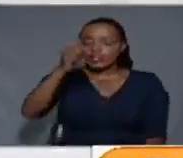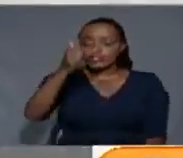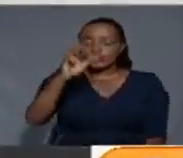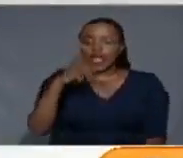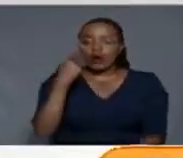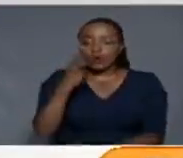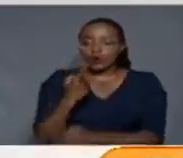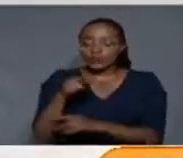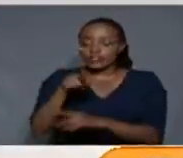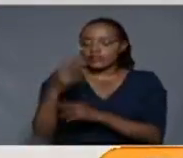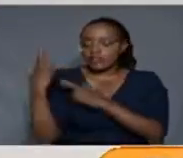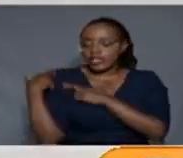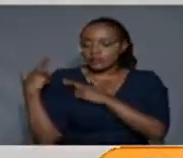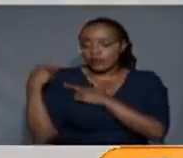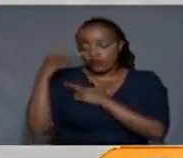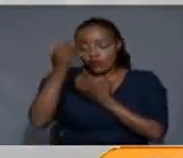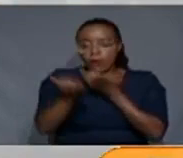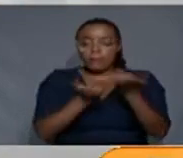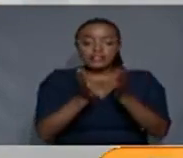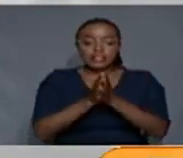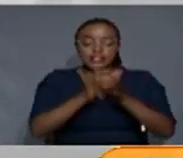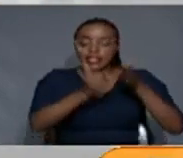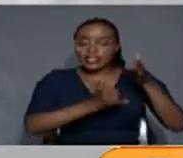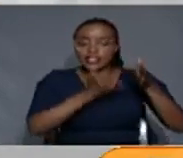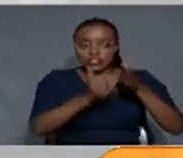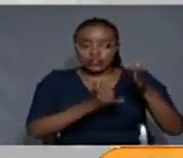alikuwa katika wizara ya biashara na viwanda.